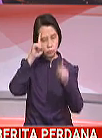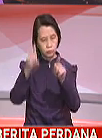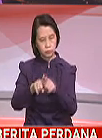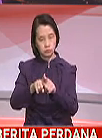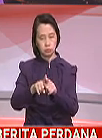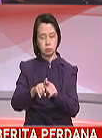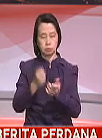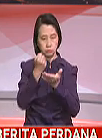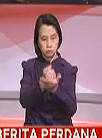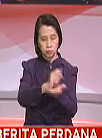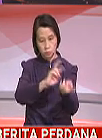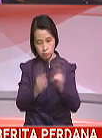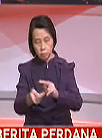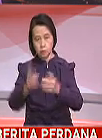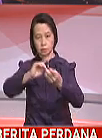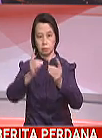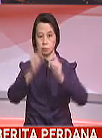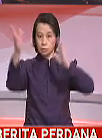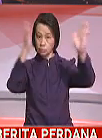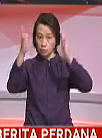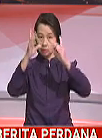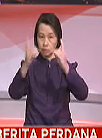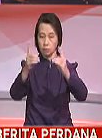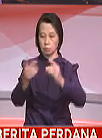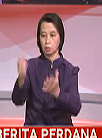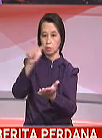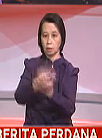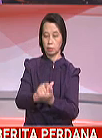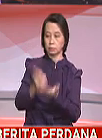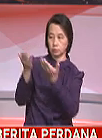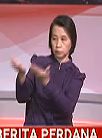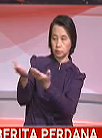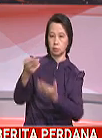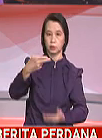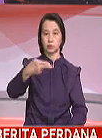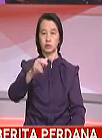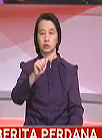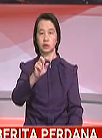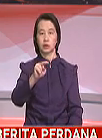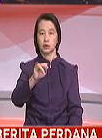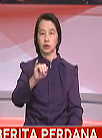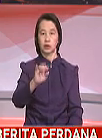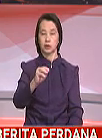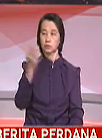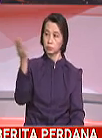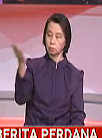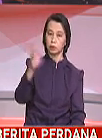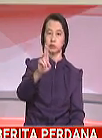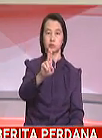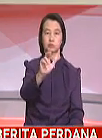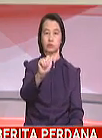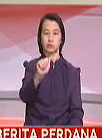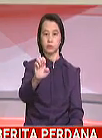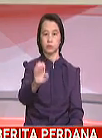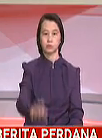transisi pendidikan digital Malaysia. Laporan penuh perkembangan tersebut kita bersama wartawan Hani Muhili di Abu Dhabi.